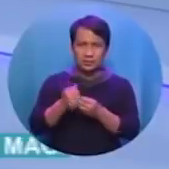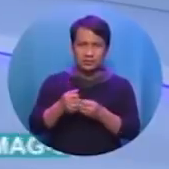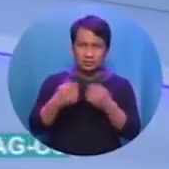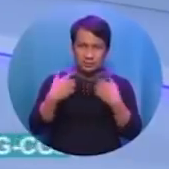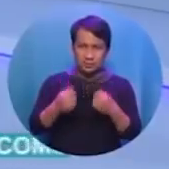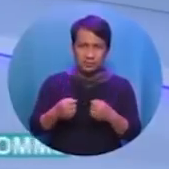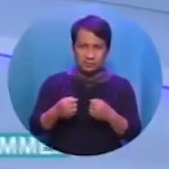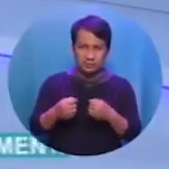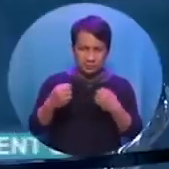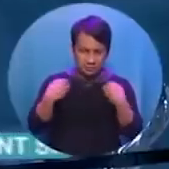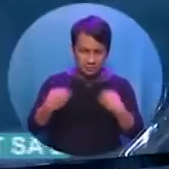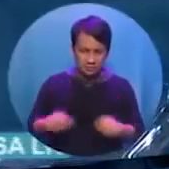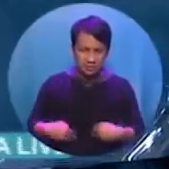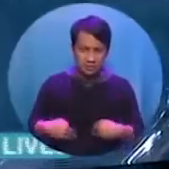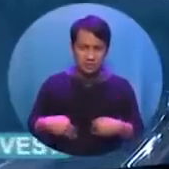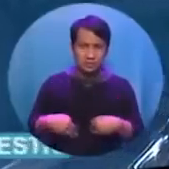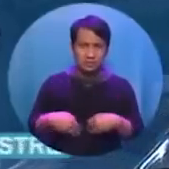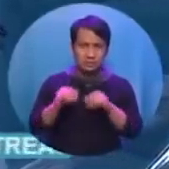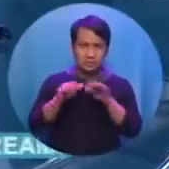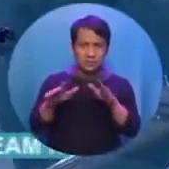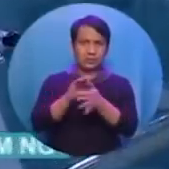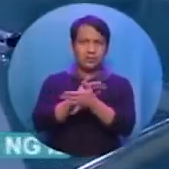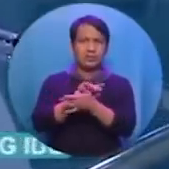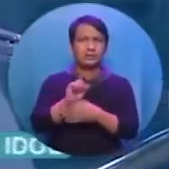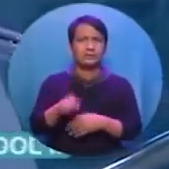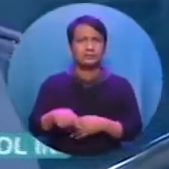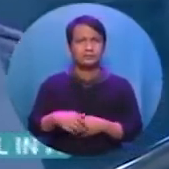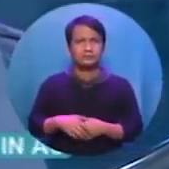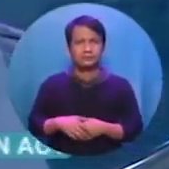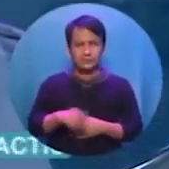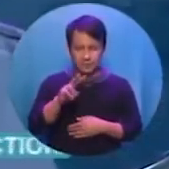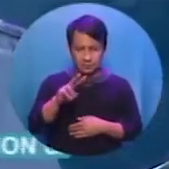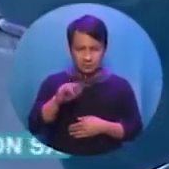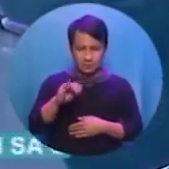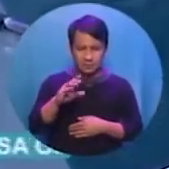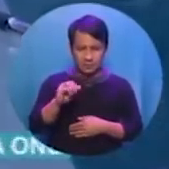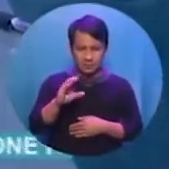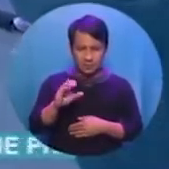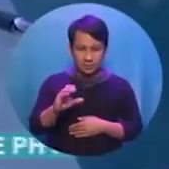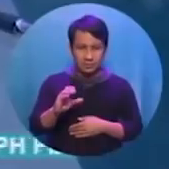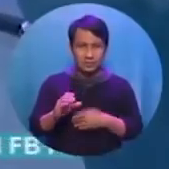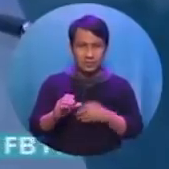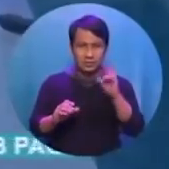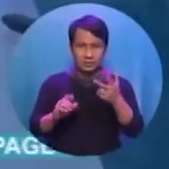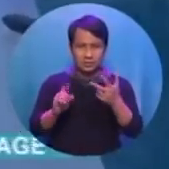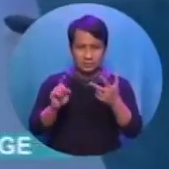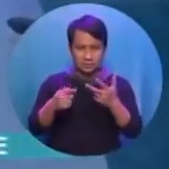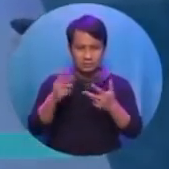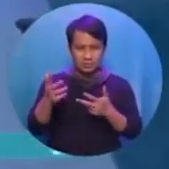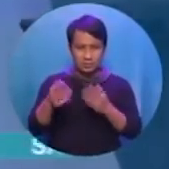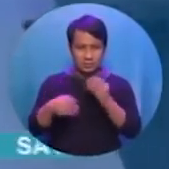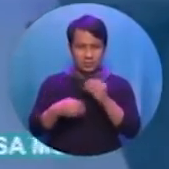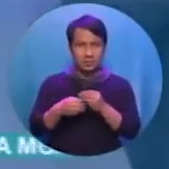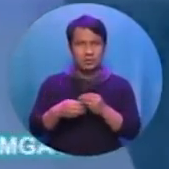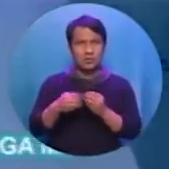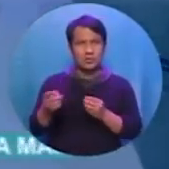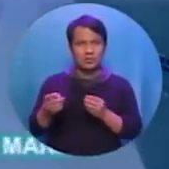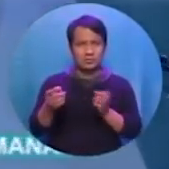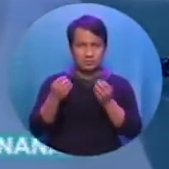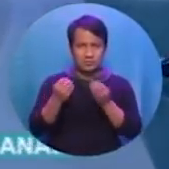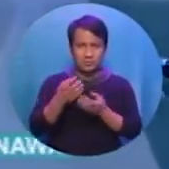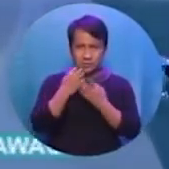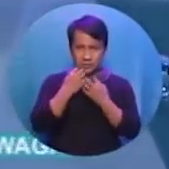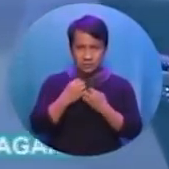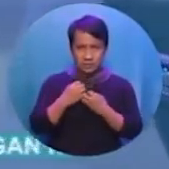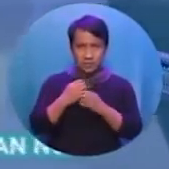Pampalakas na inyong resistensya sa panahon ng pandemya. Ascorbic acid, vitamin C, 350 lamang per capsule. Murang-mura, pero siksig-liglig